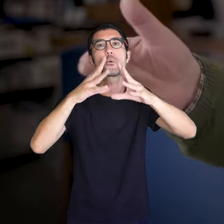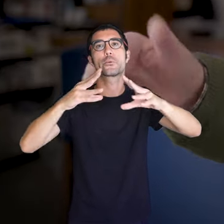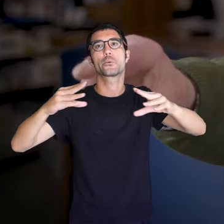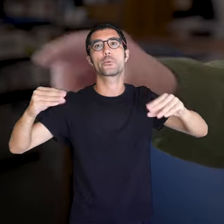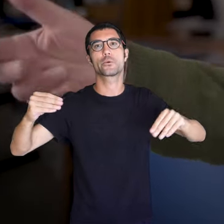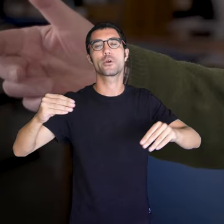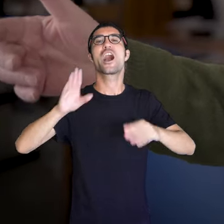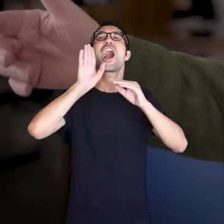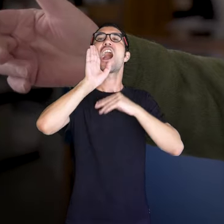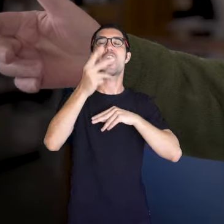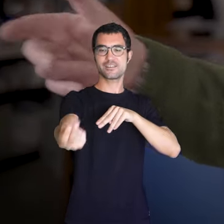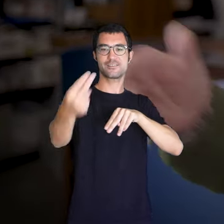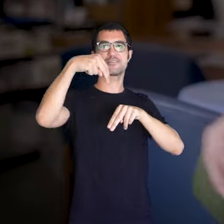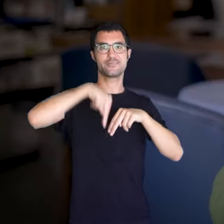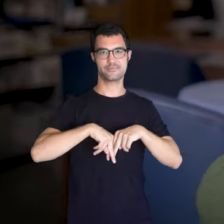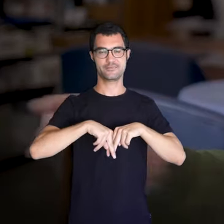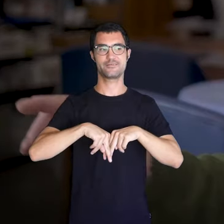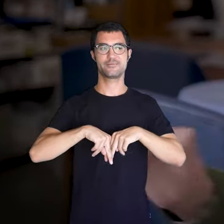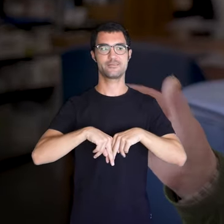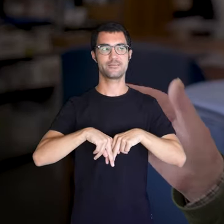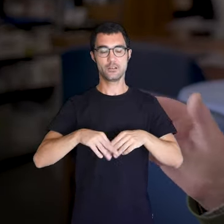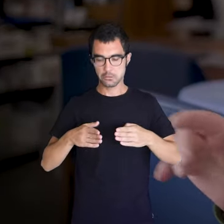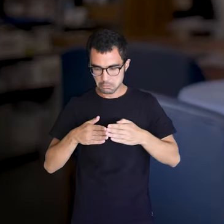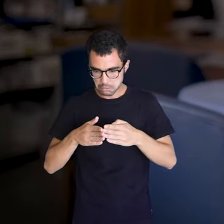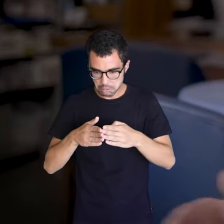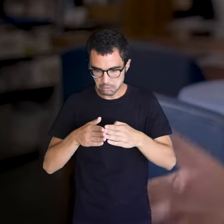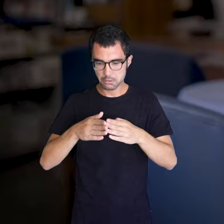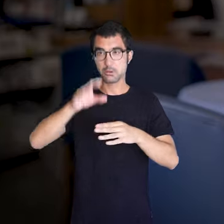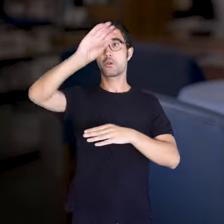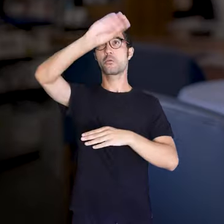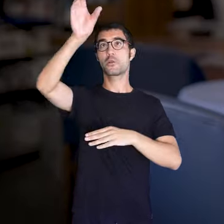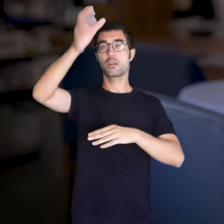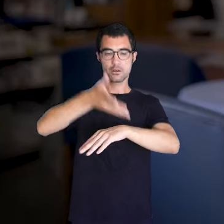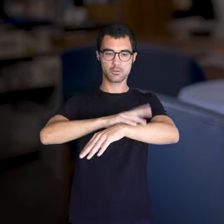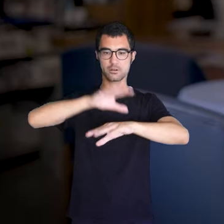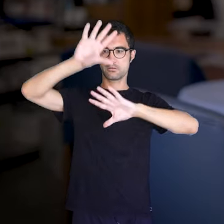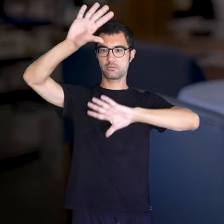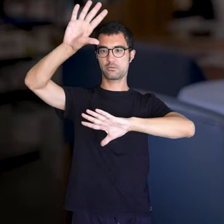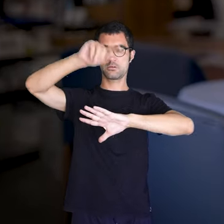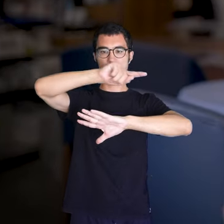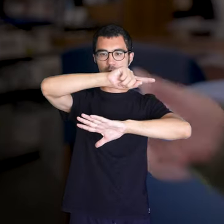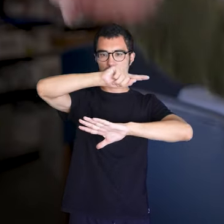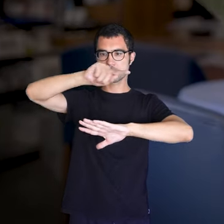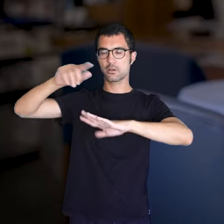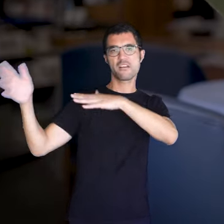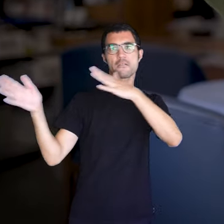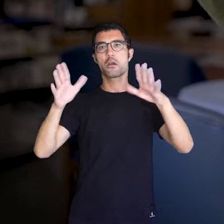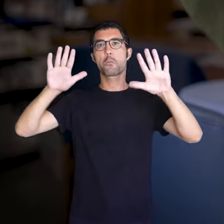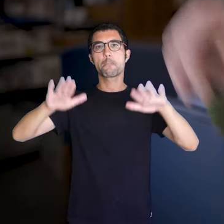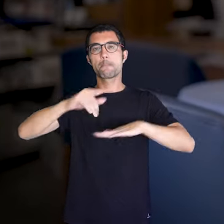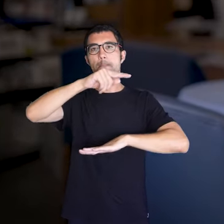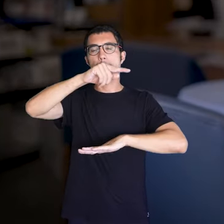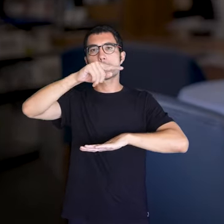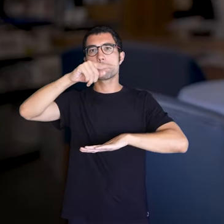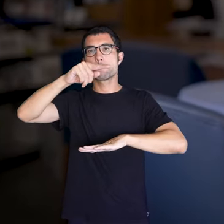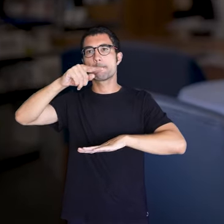que de mitjan canal ja no teníem vent, havia recolat, i però no, a